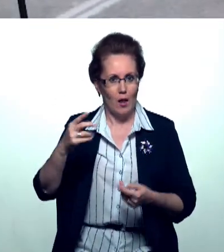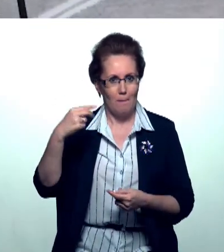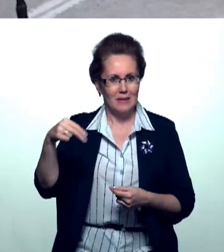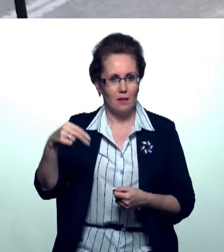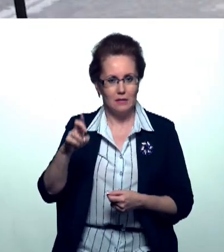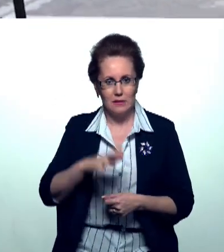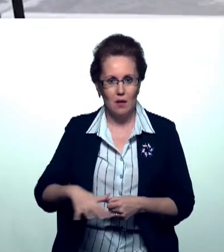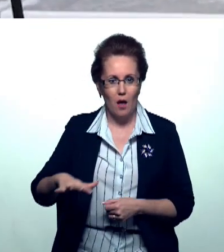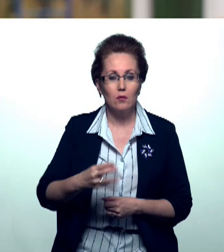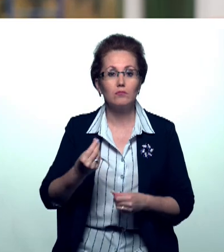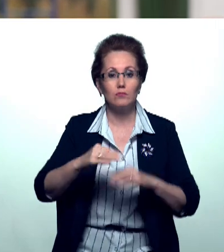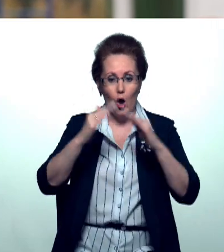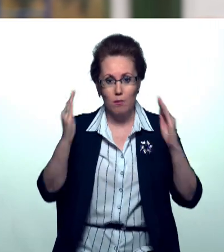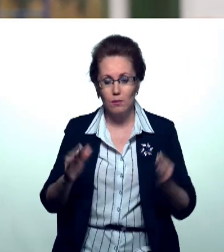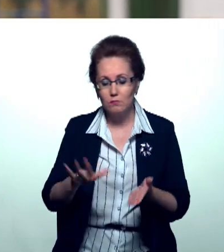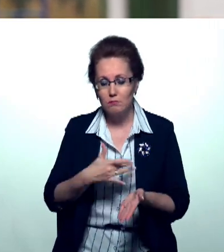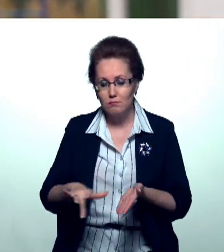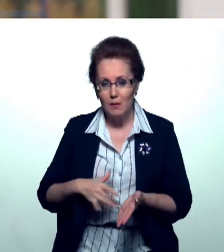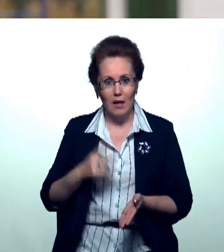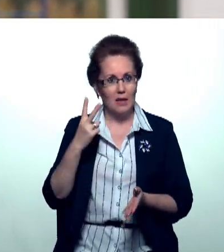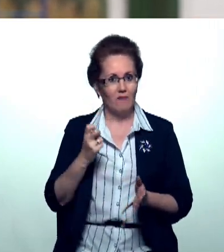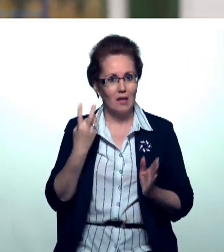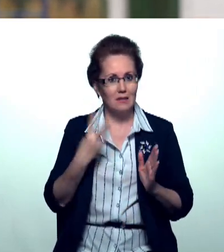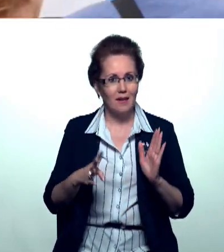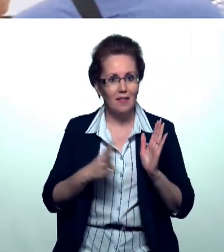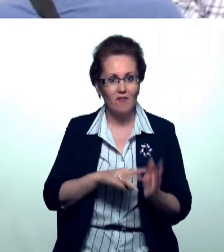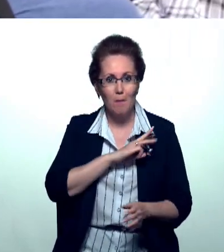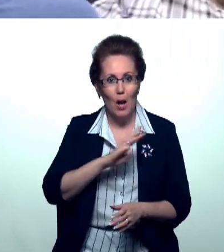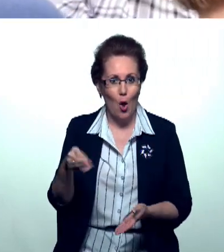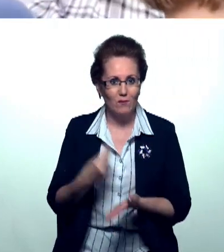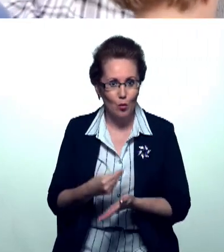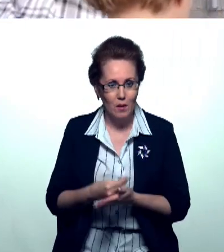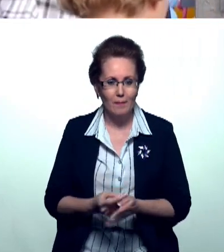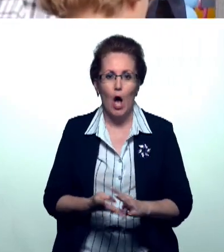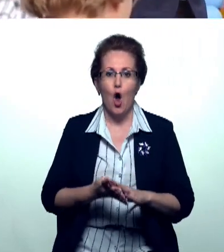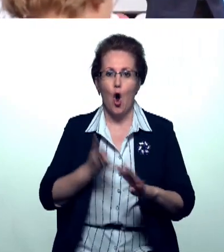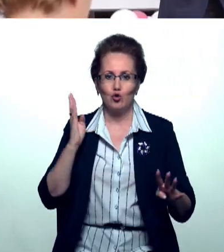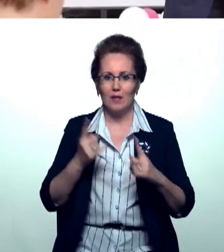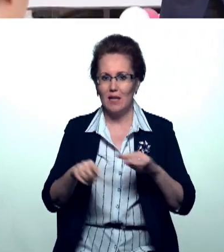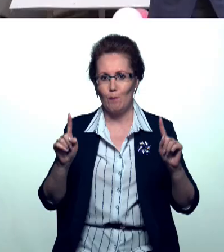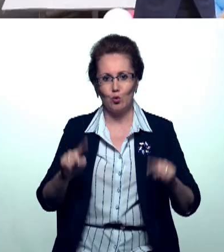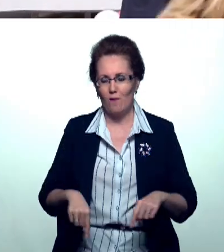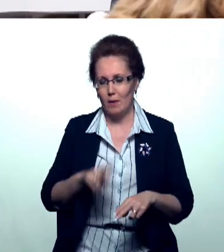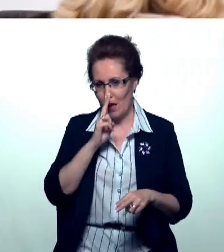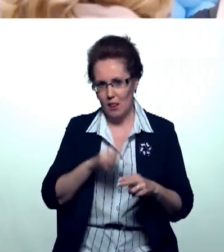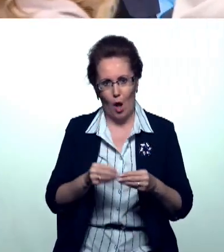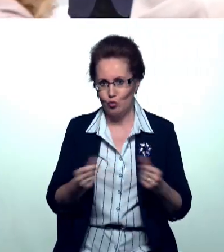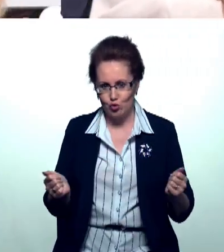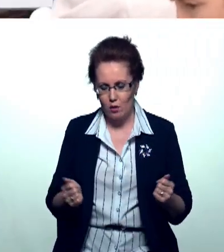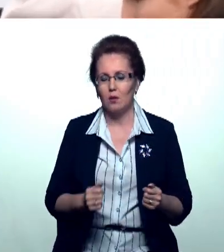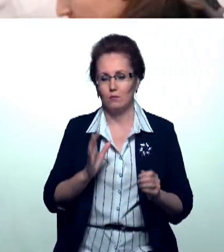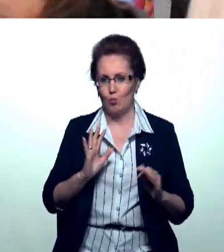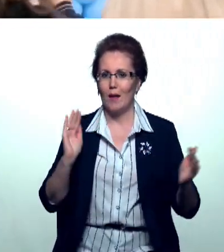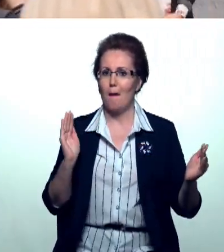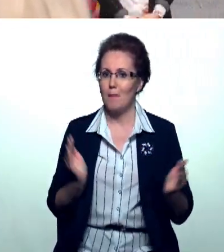объекта 239 миллионов рублей. Очередь за путевками, конечно, не исчезнет, но она точно станет меньше. Тем более, что в Ижевске сегодня